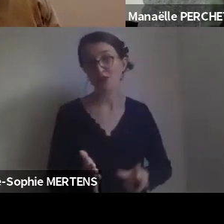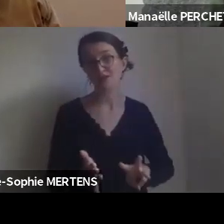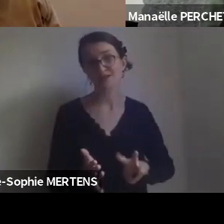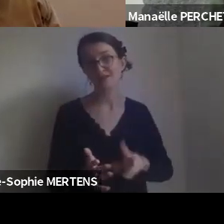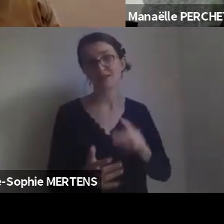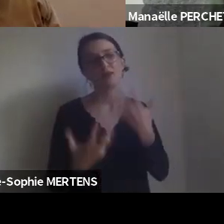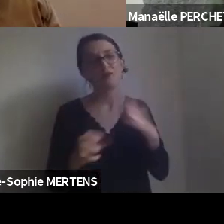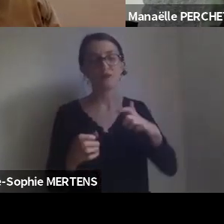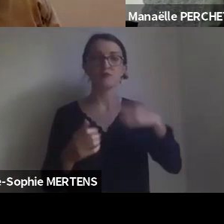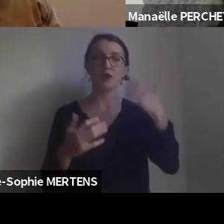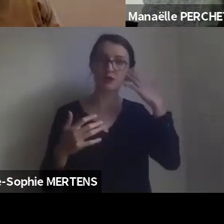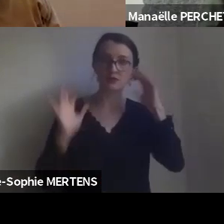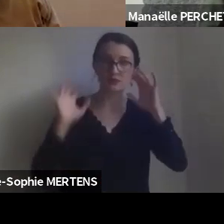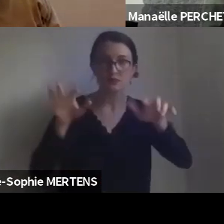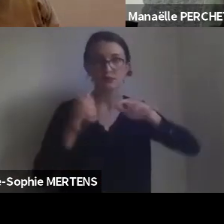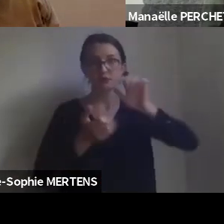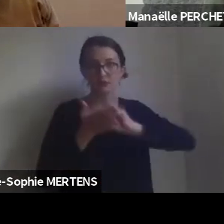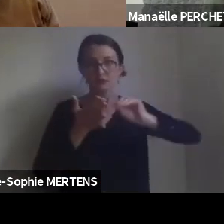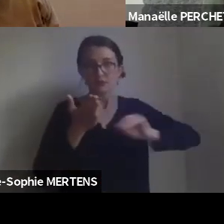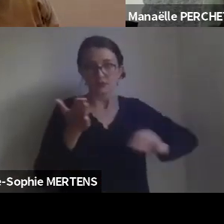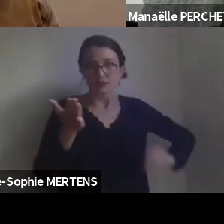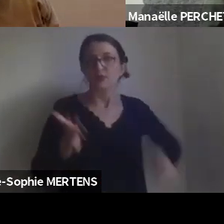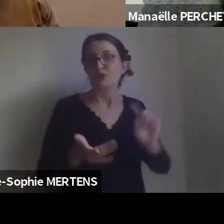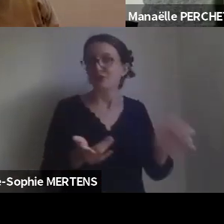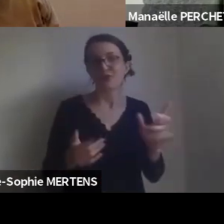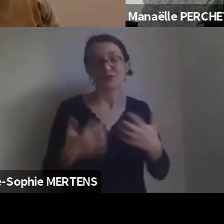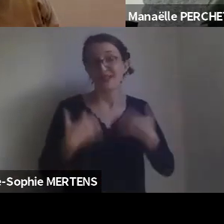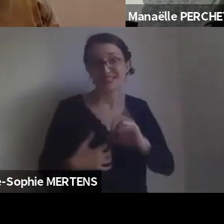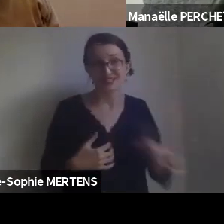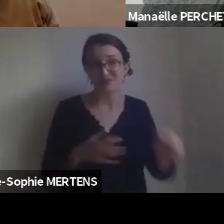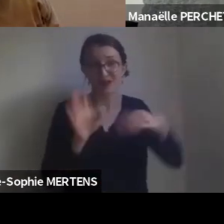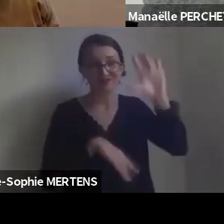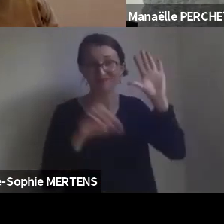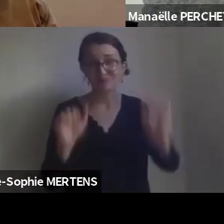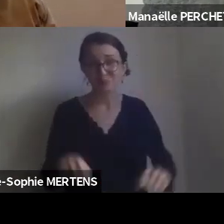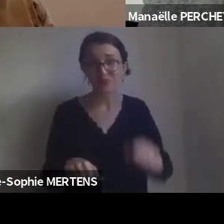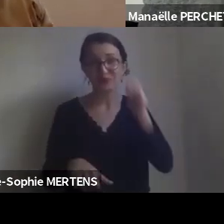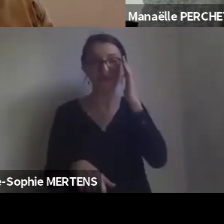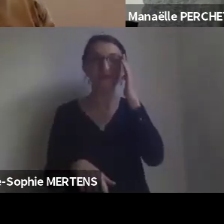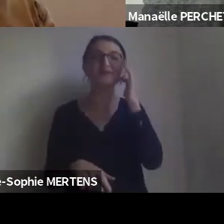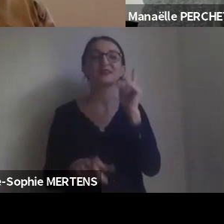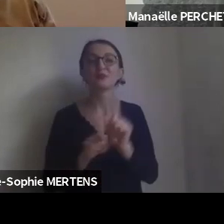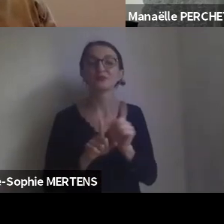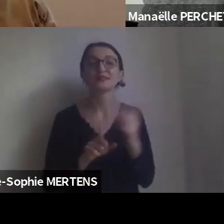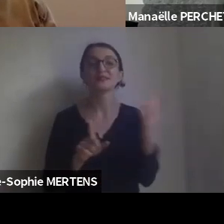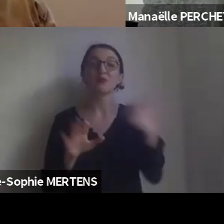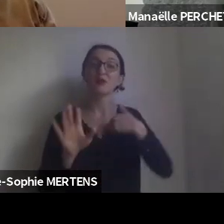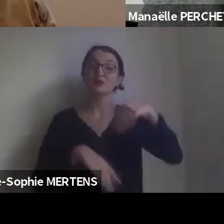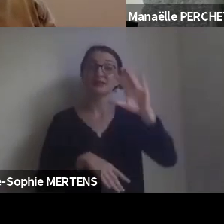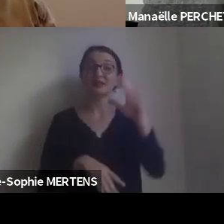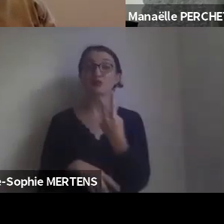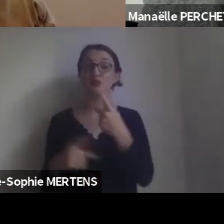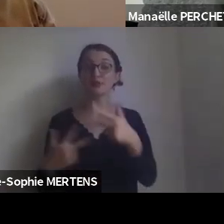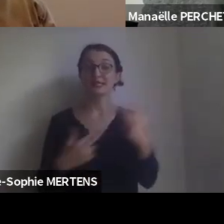Donc, n'hésitez pas à candidater. Je vous rappelle que l'appel à candidature, il est en 2 étapes, mais c'est très, très simple. Il